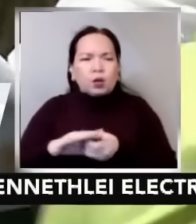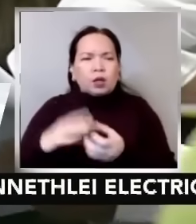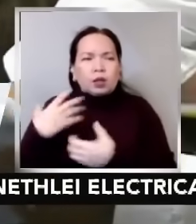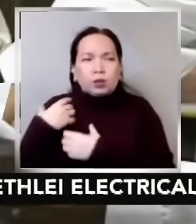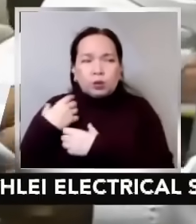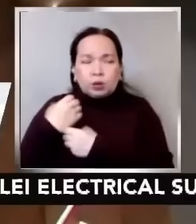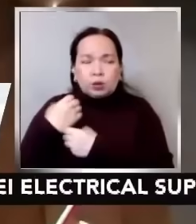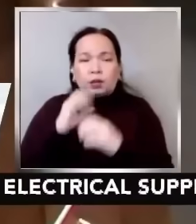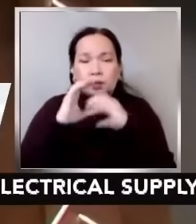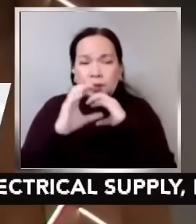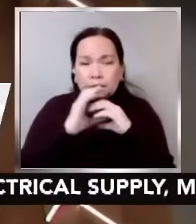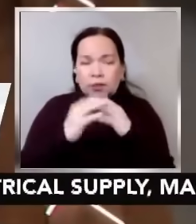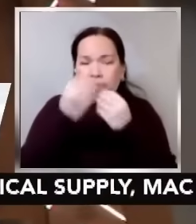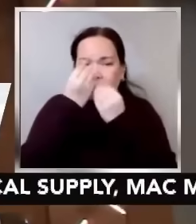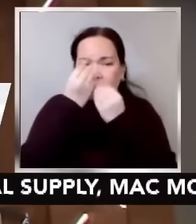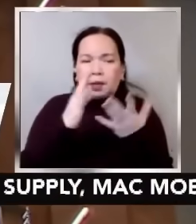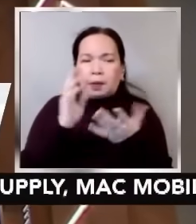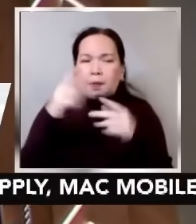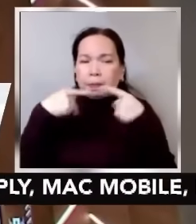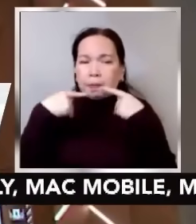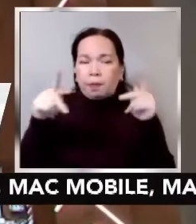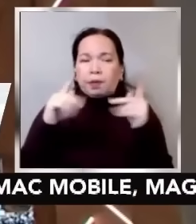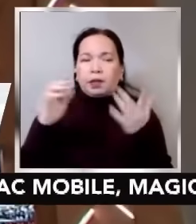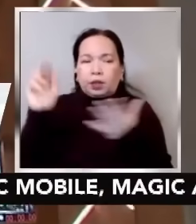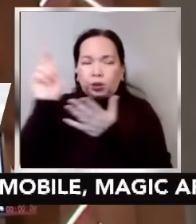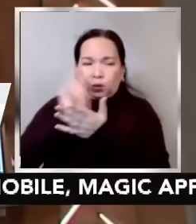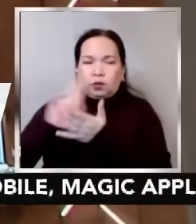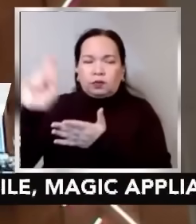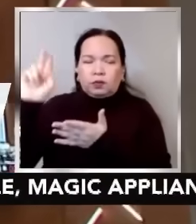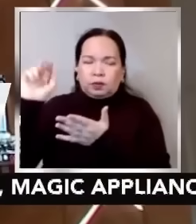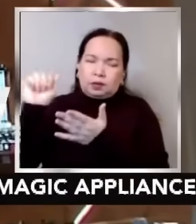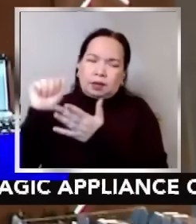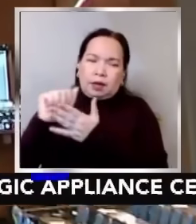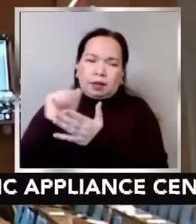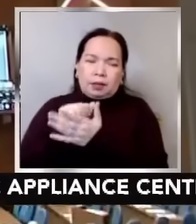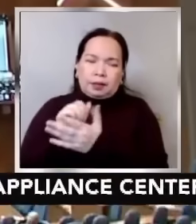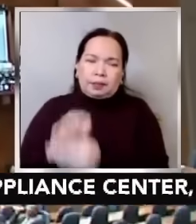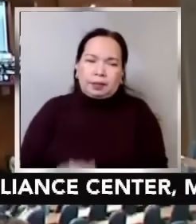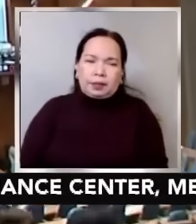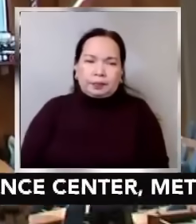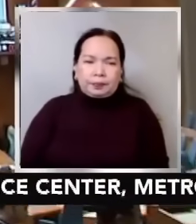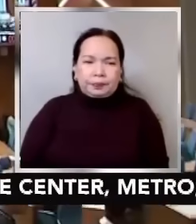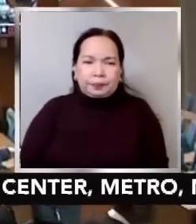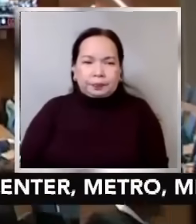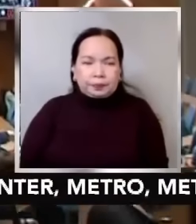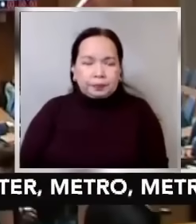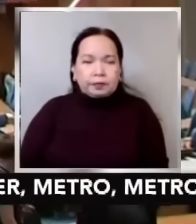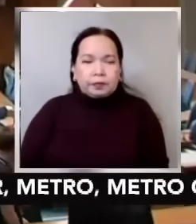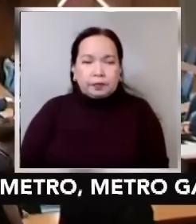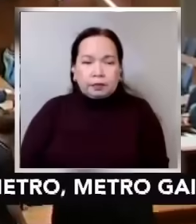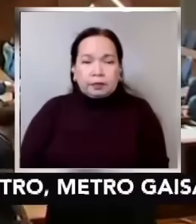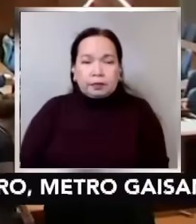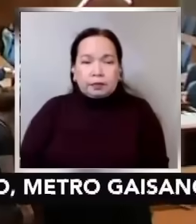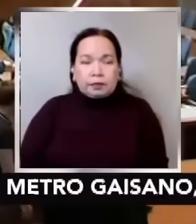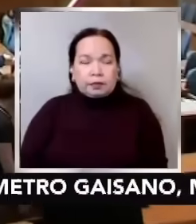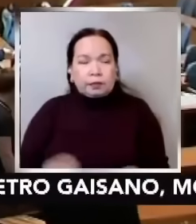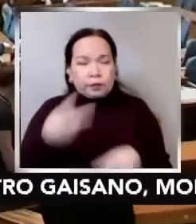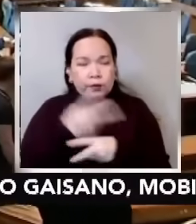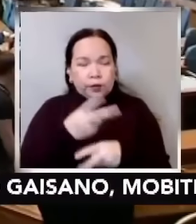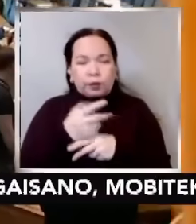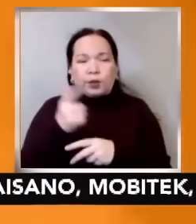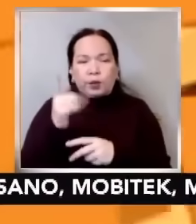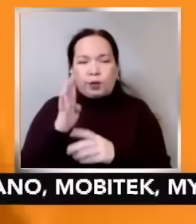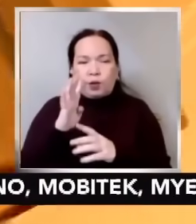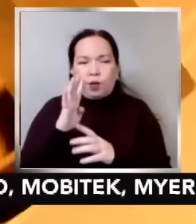and academic fields. Para sa GMA Integrated News, Sandra Aguinaldo, Nakatutok, 24 Oras.